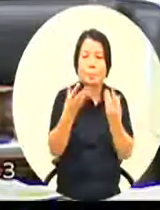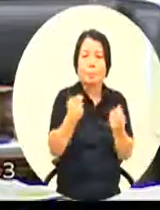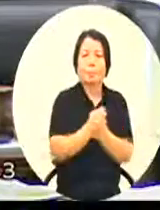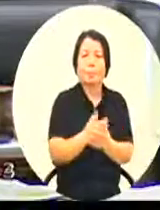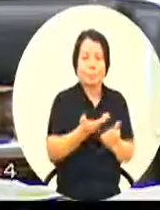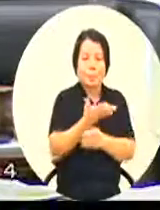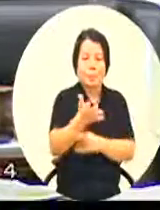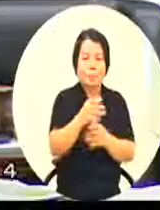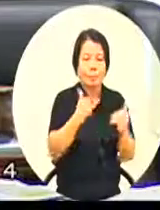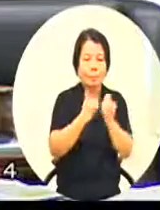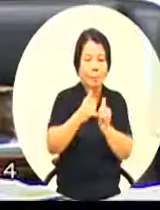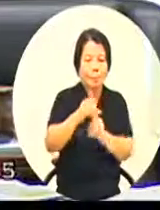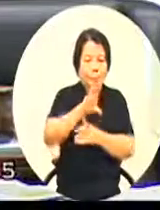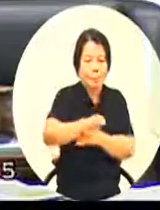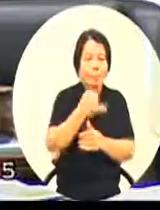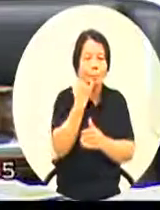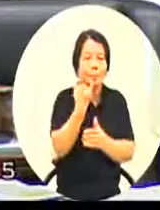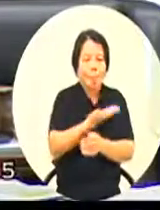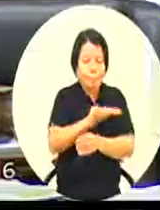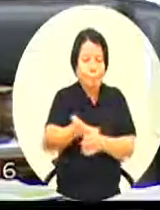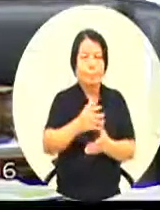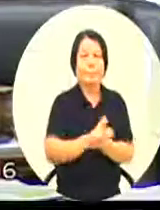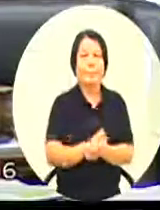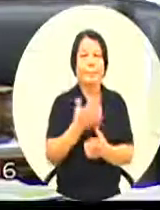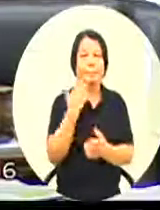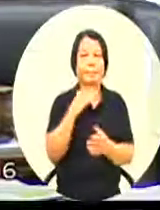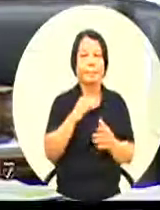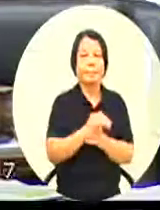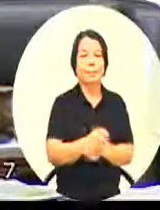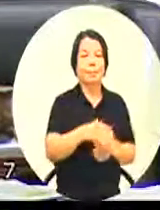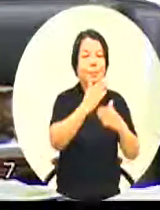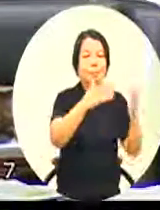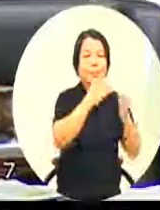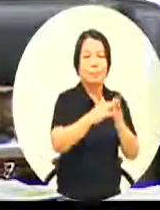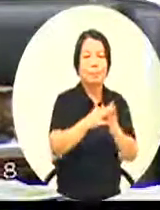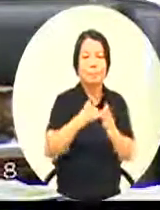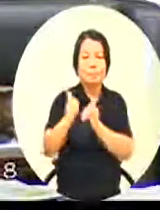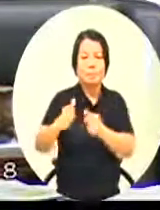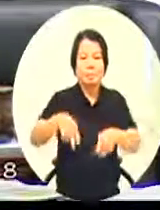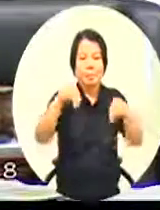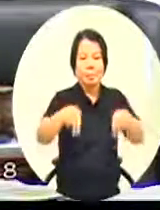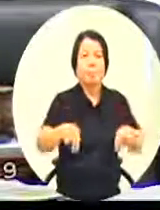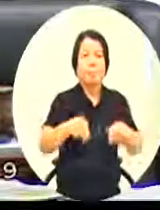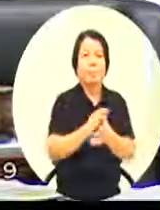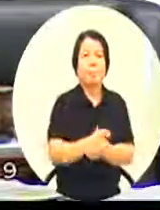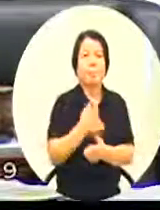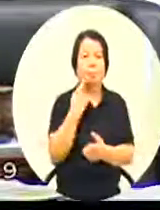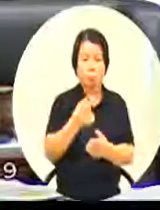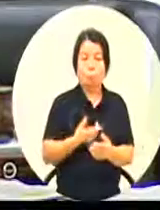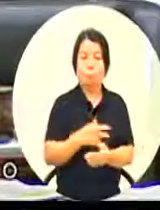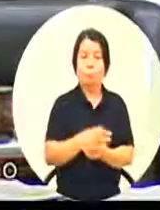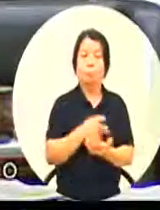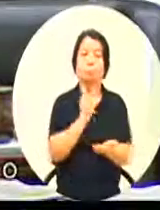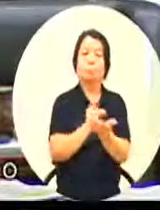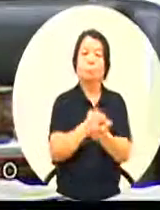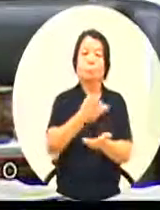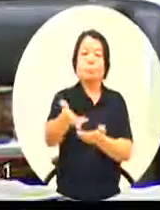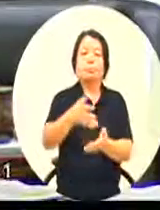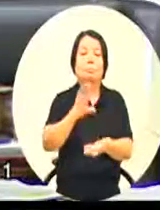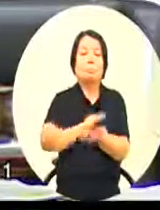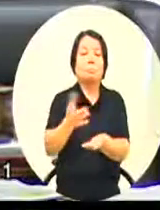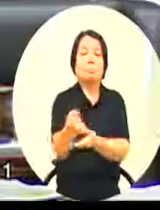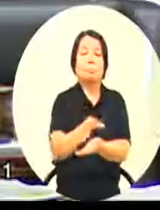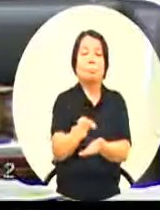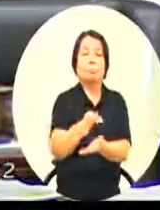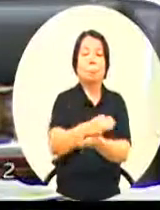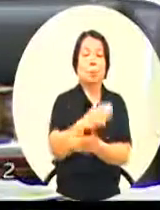学校可以跟这些民众哦签个合约哦，你不管我们只是借停而已。那但是如果天灾遇到